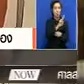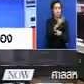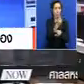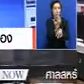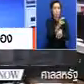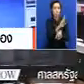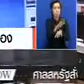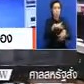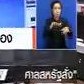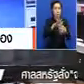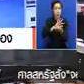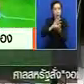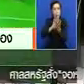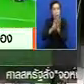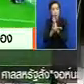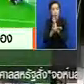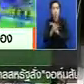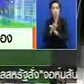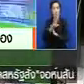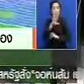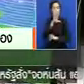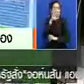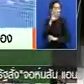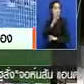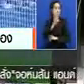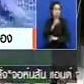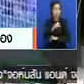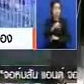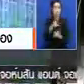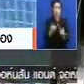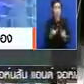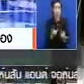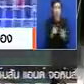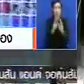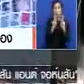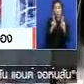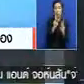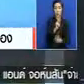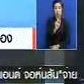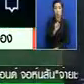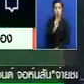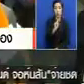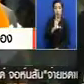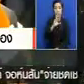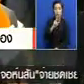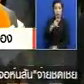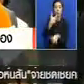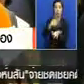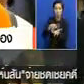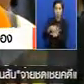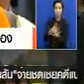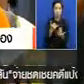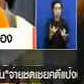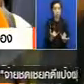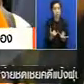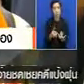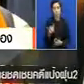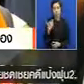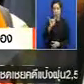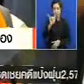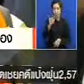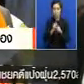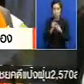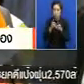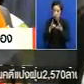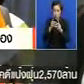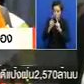ดิจิตอลท่าทีล่าสุดของพันเอกดร.ณัฐธีสุกุลรัตน์พูดถึงเรื่องนี้ครับบอกว่ายังไม่ได้เปิดเผยแนวทาง